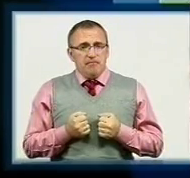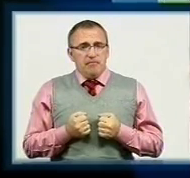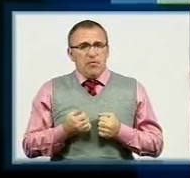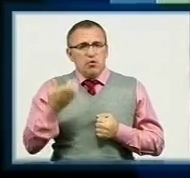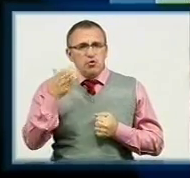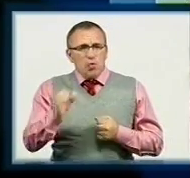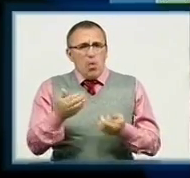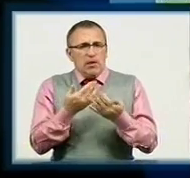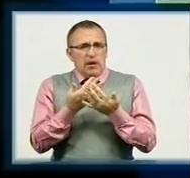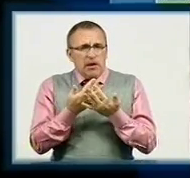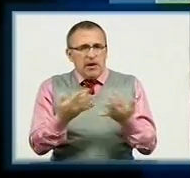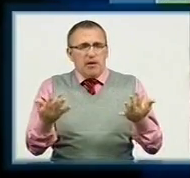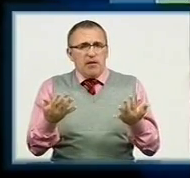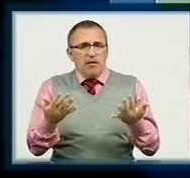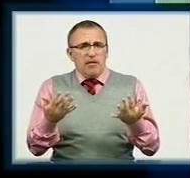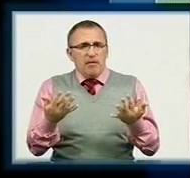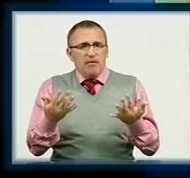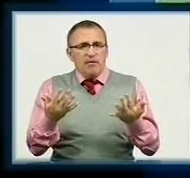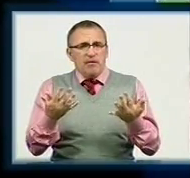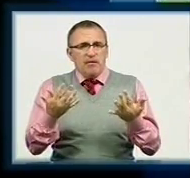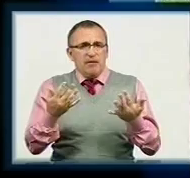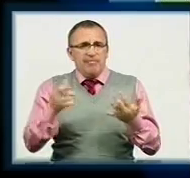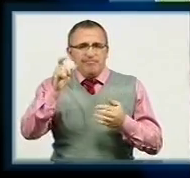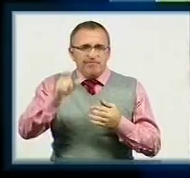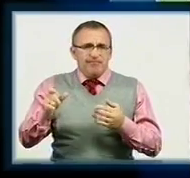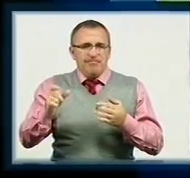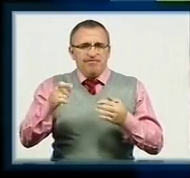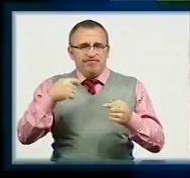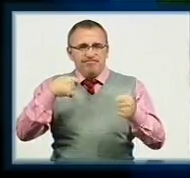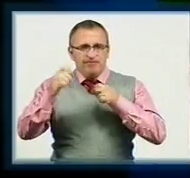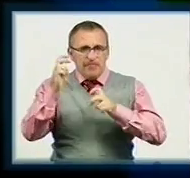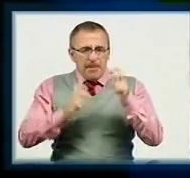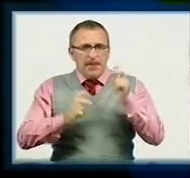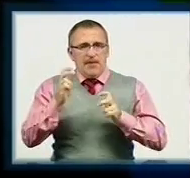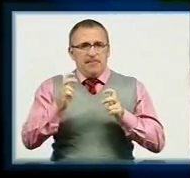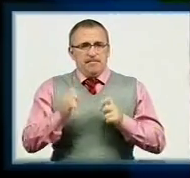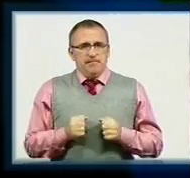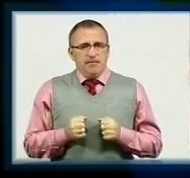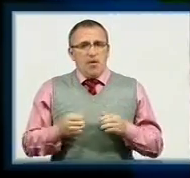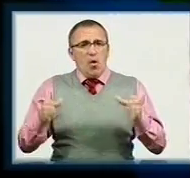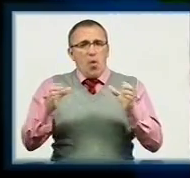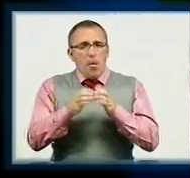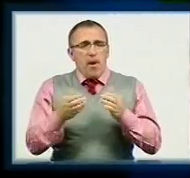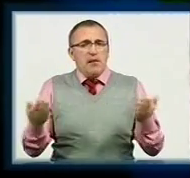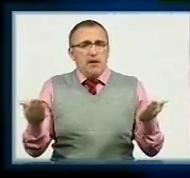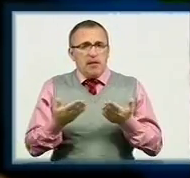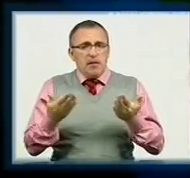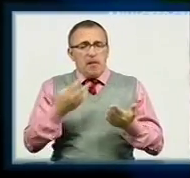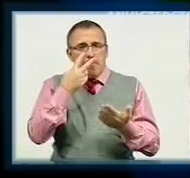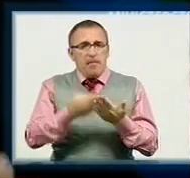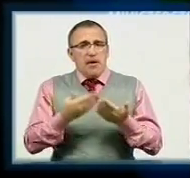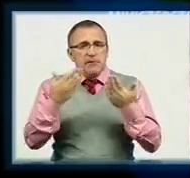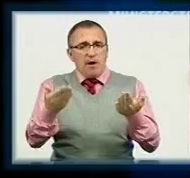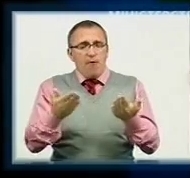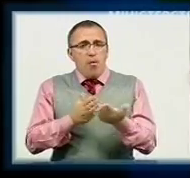різних як виробників, дистриб'юторів, в тому числі компаній, які представляють